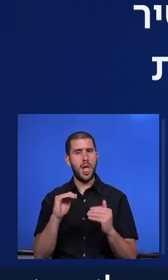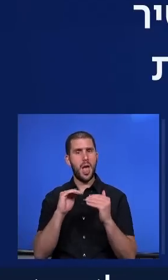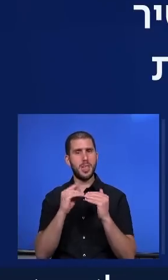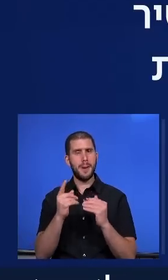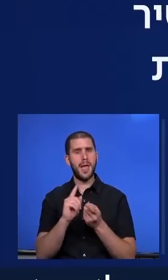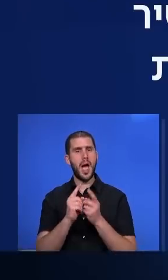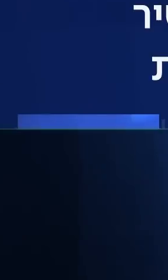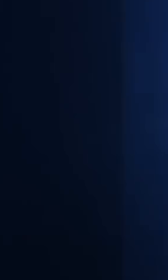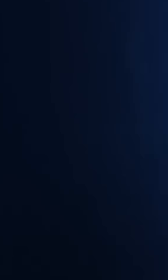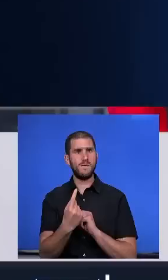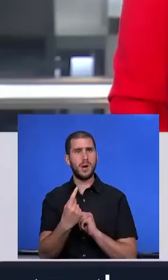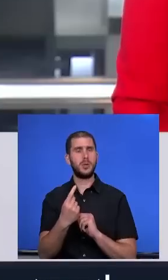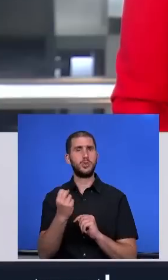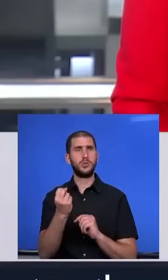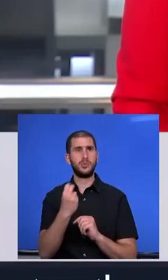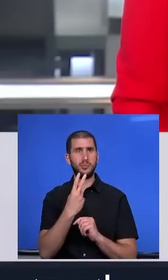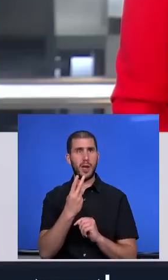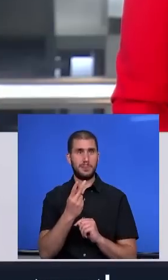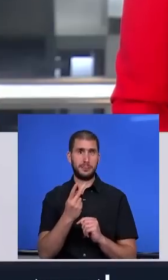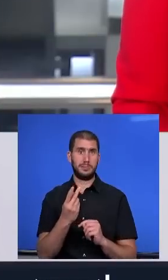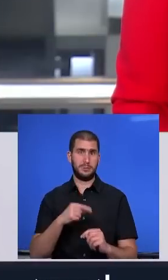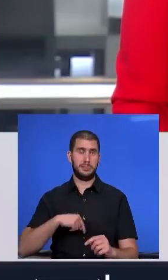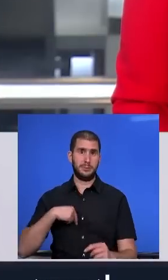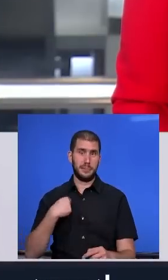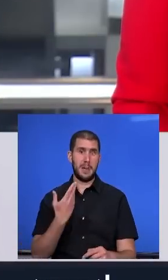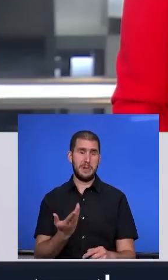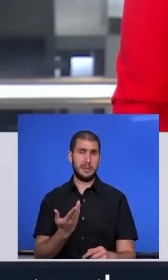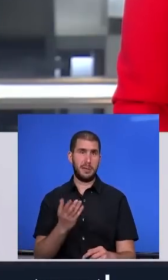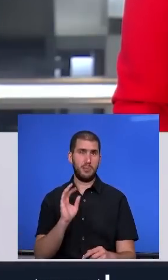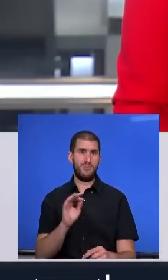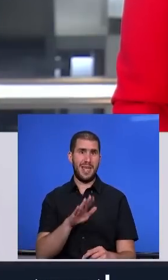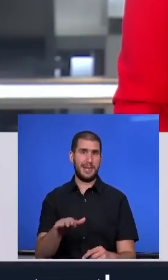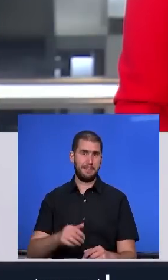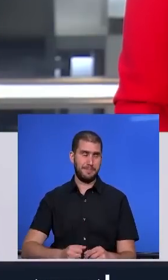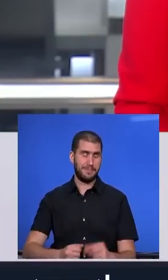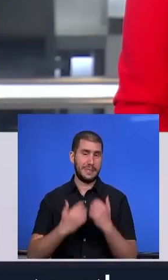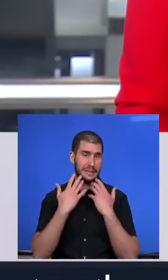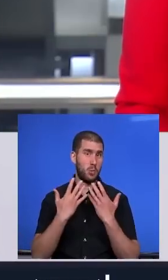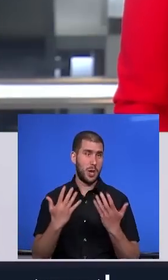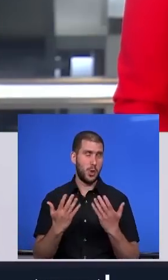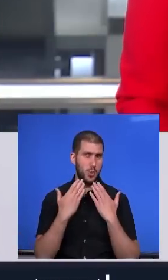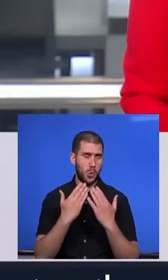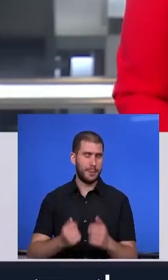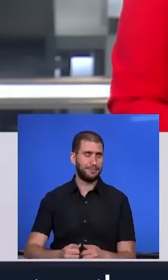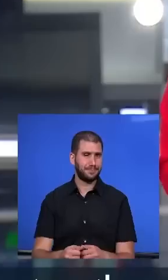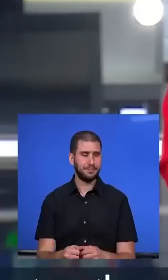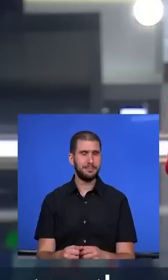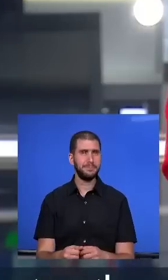חלופה. שבועיים זה לא מעט זמן, מיכל, עבור ילדים. כן. סיפור. תודה רבה, קטי. תודה.